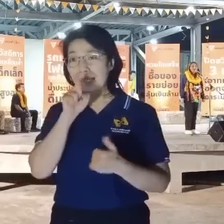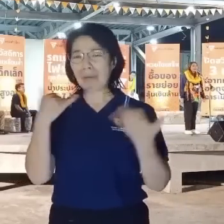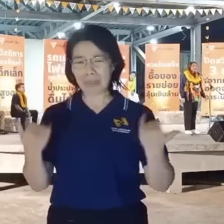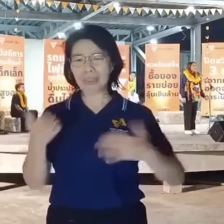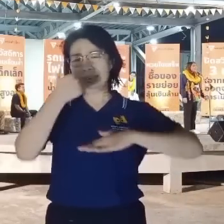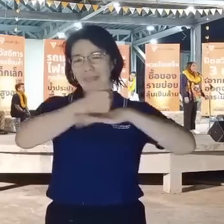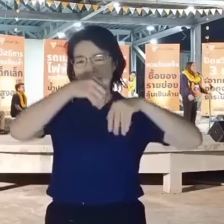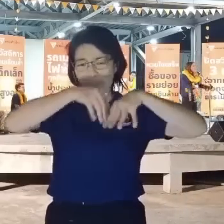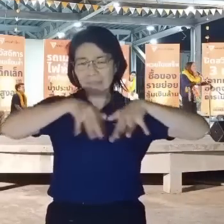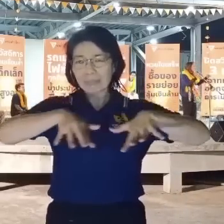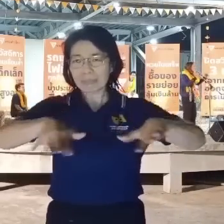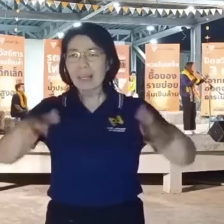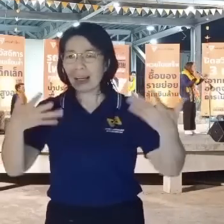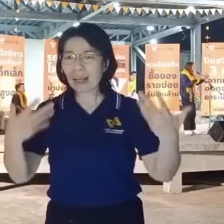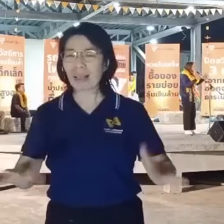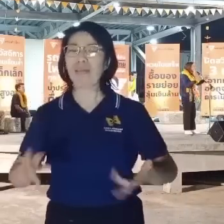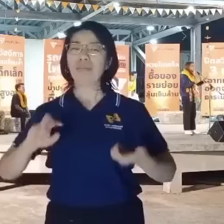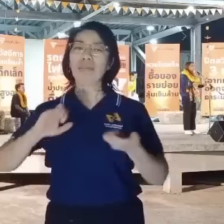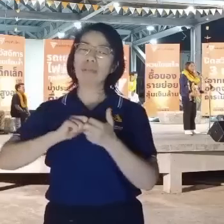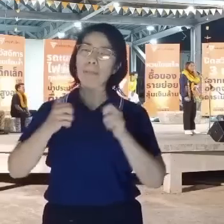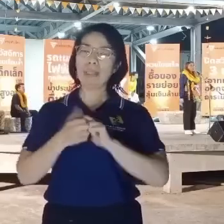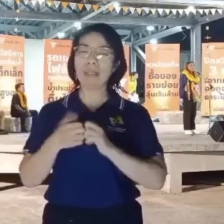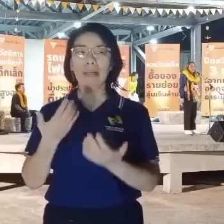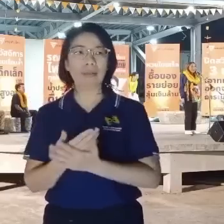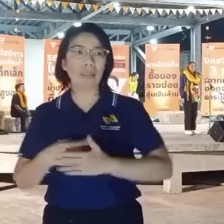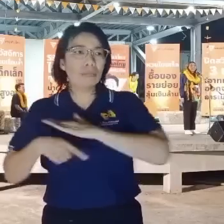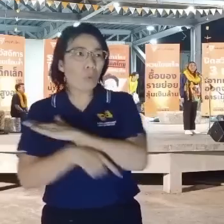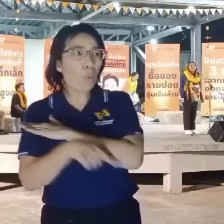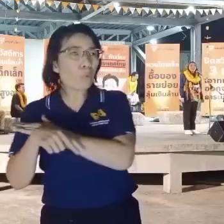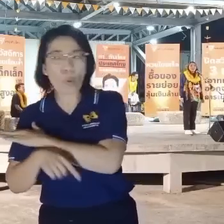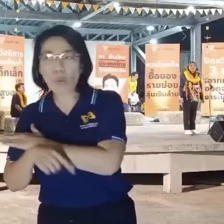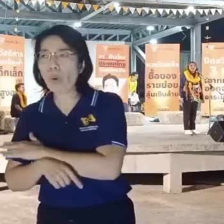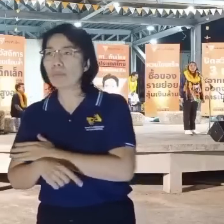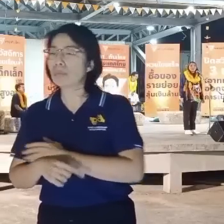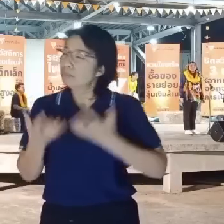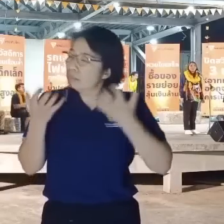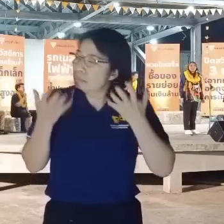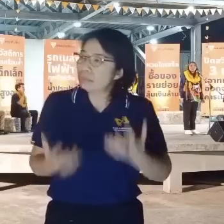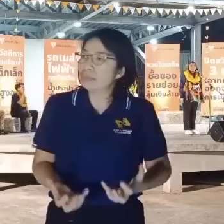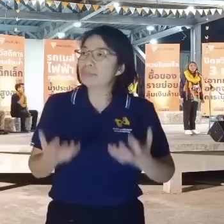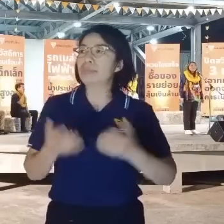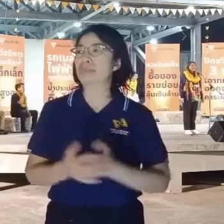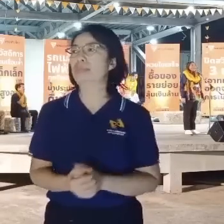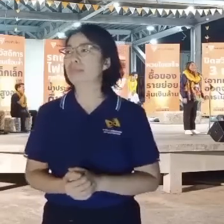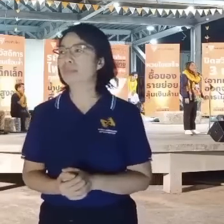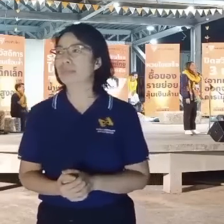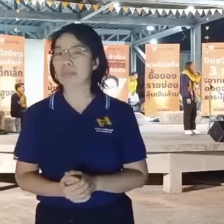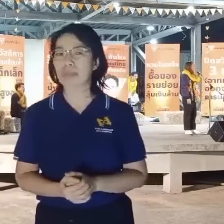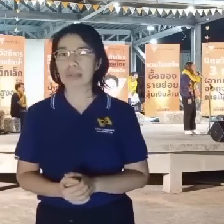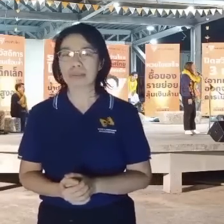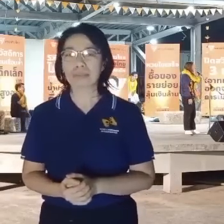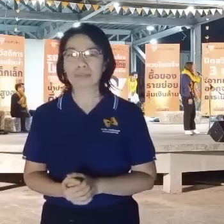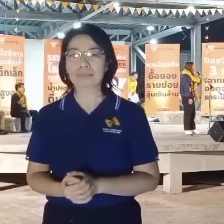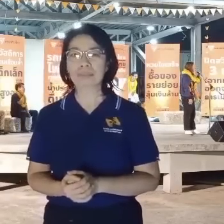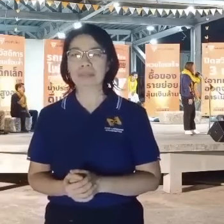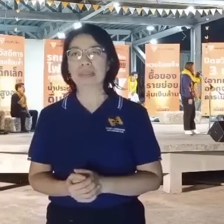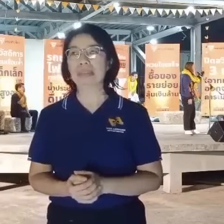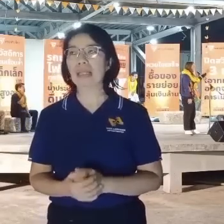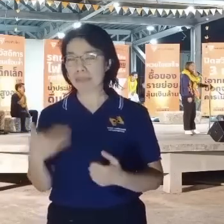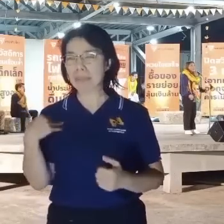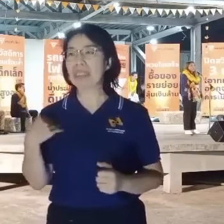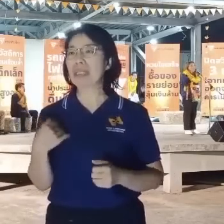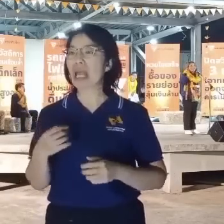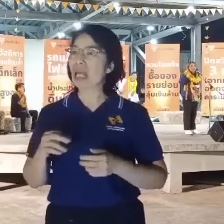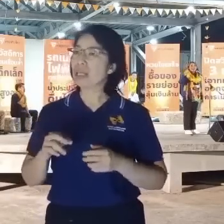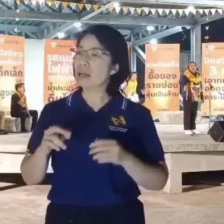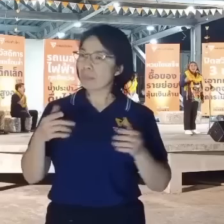แล้วแต่มีปัญหาเรื่องคอร์รัปชันหนักเหลือเกินไม่ว่าจะเป็นระดับจังหวัด